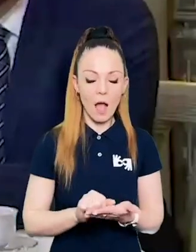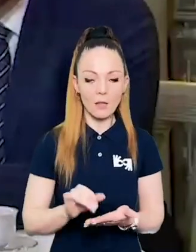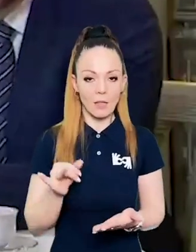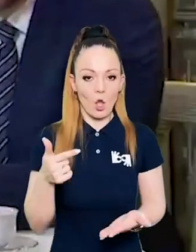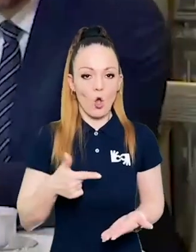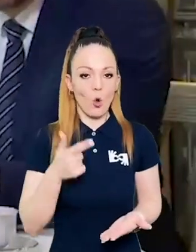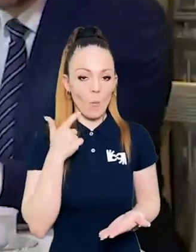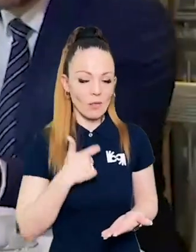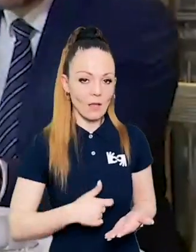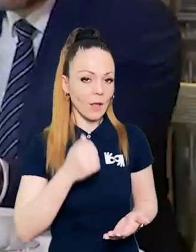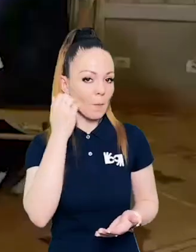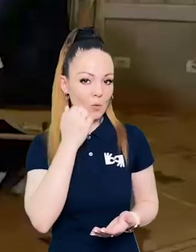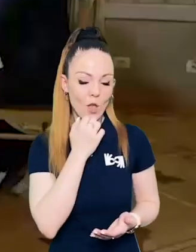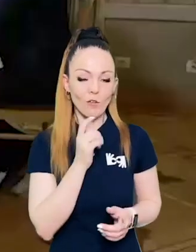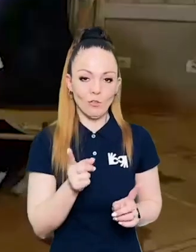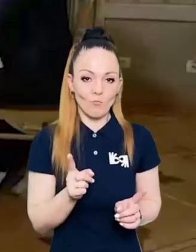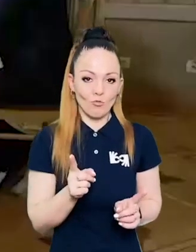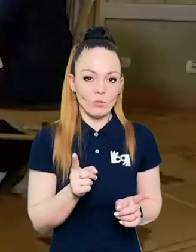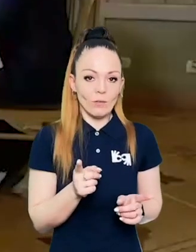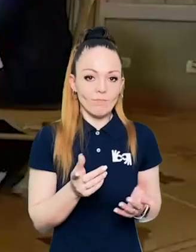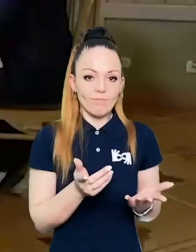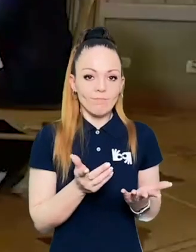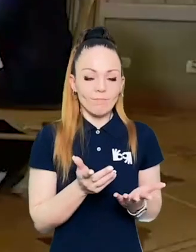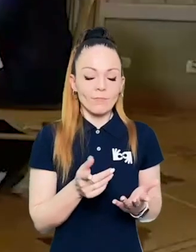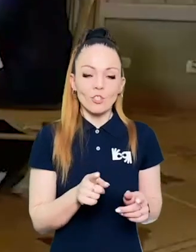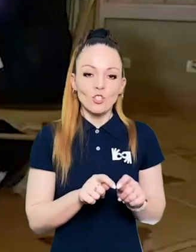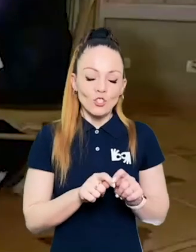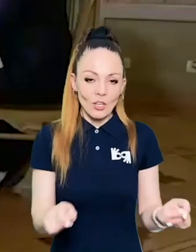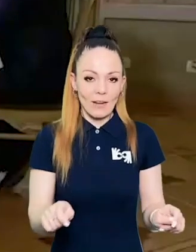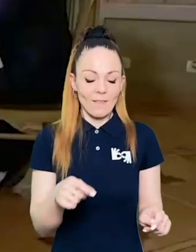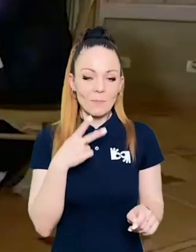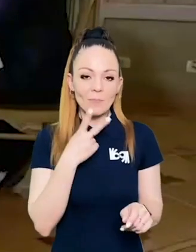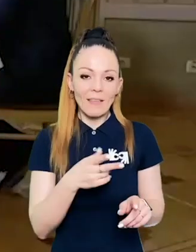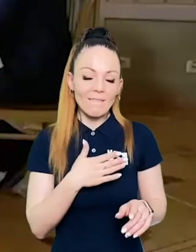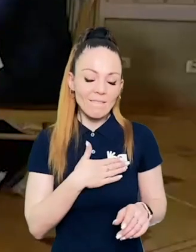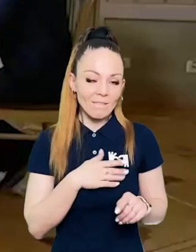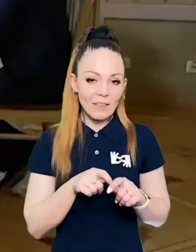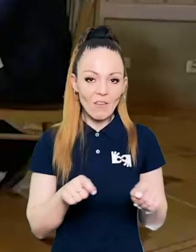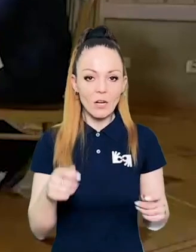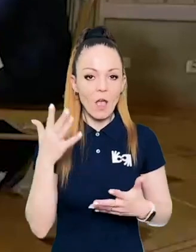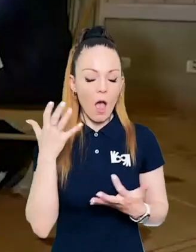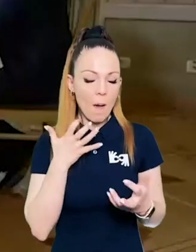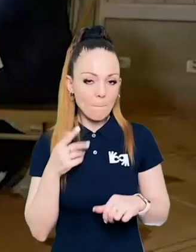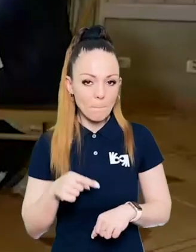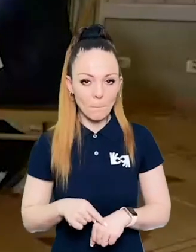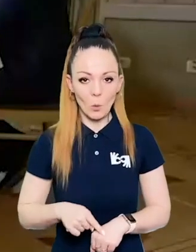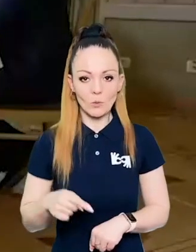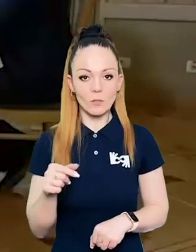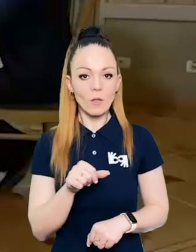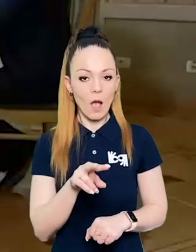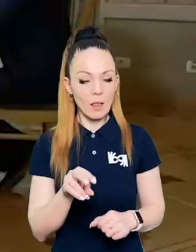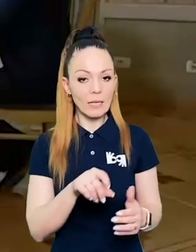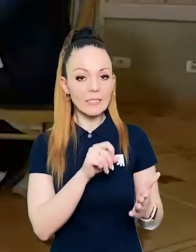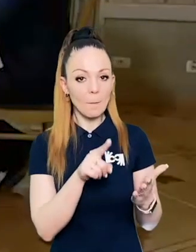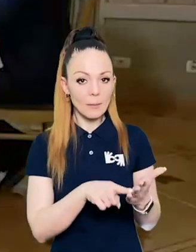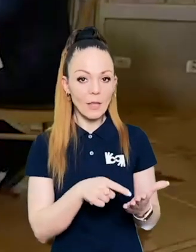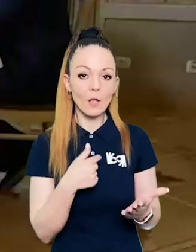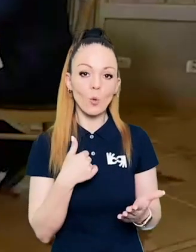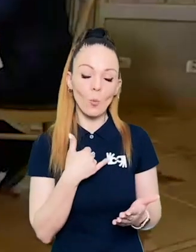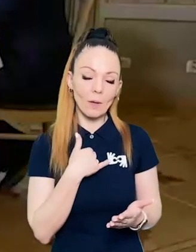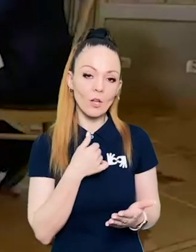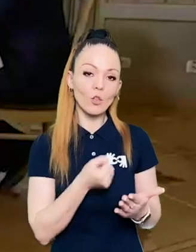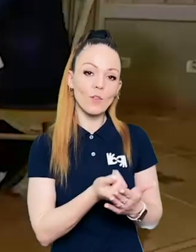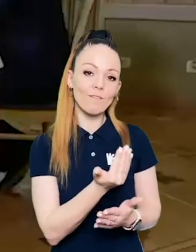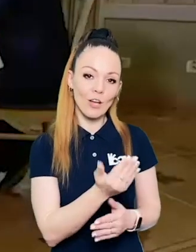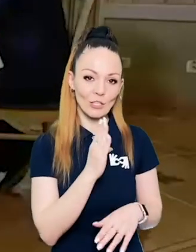як редактор, і як громадянка подякувати, тому що вони, знаєте, вони щирі, вони відверті, вони емоційні. Але запитання в мене